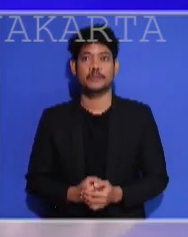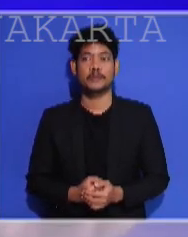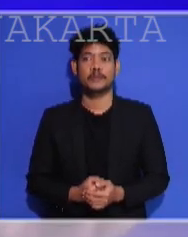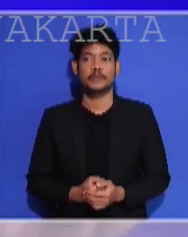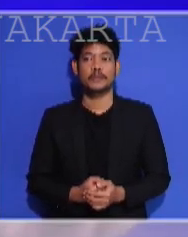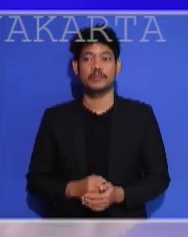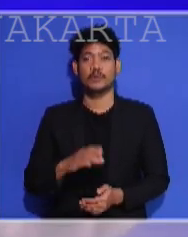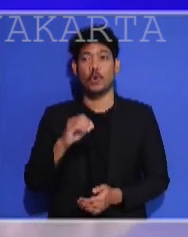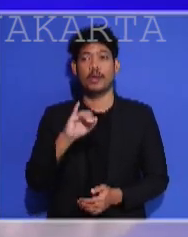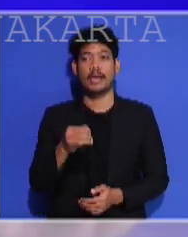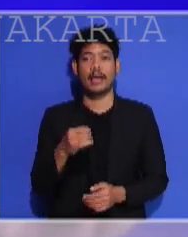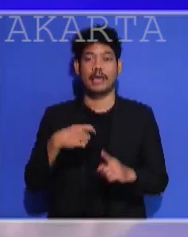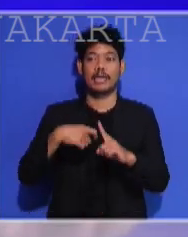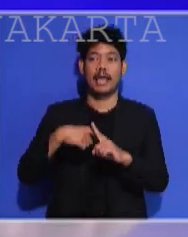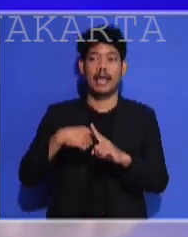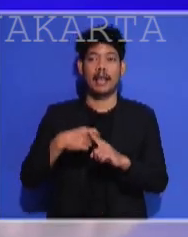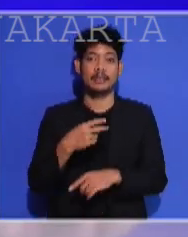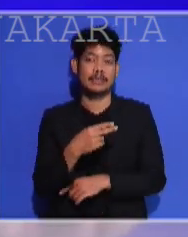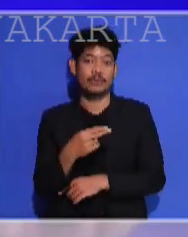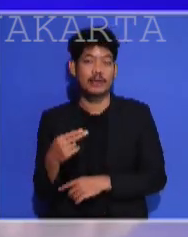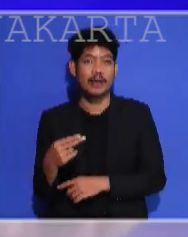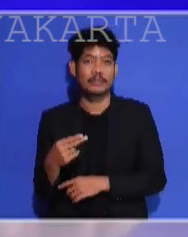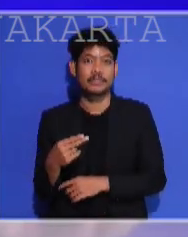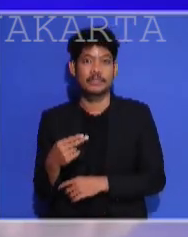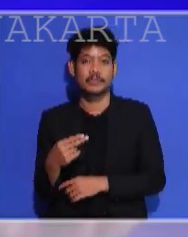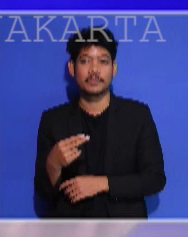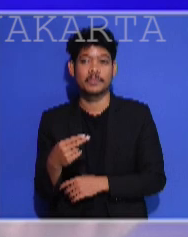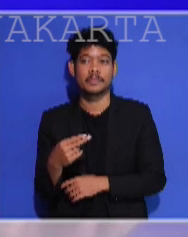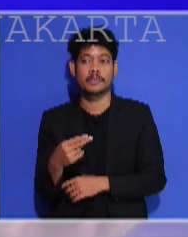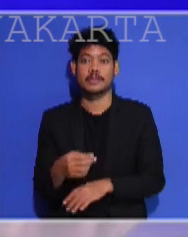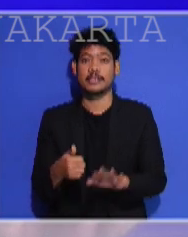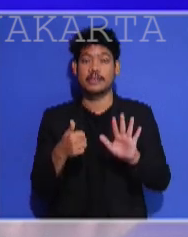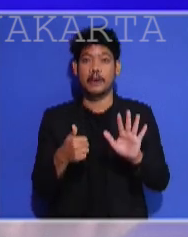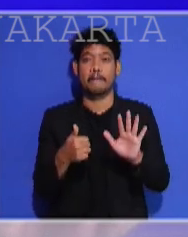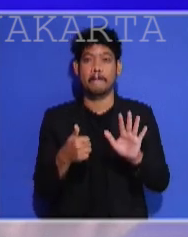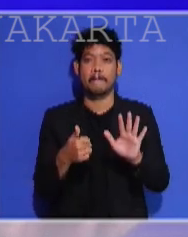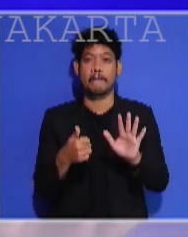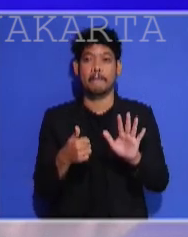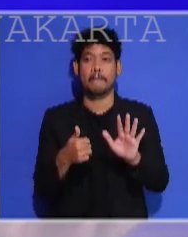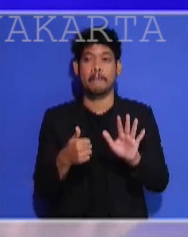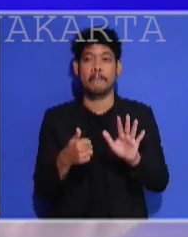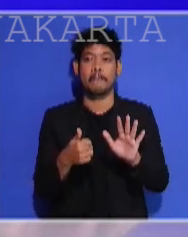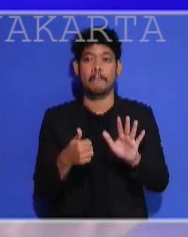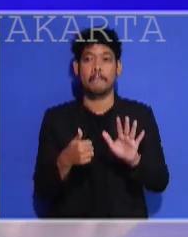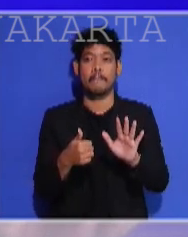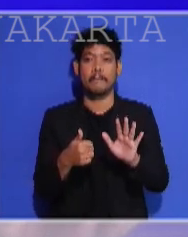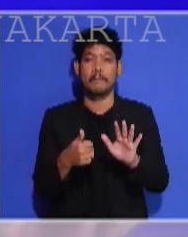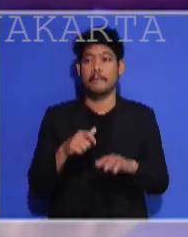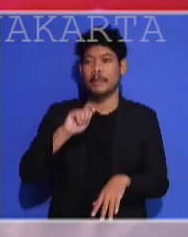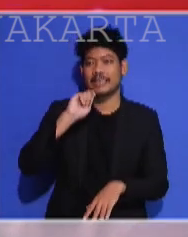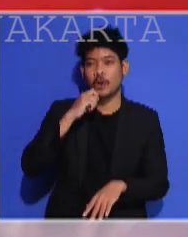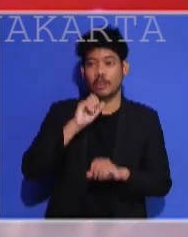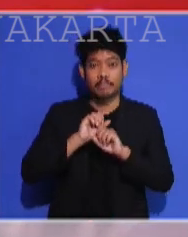Otoritas Jasa Keuangan Republik Indonesia telah membubarkan en dana pensiun sejak awal tahun 2024 hingga Juni